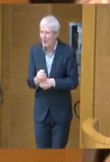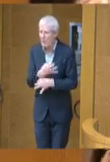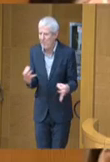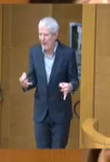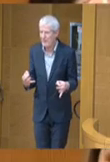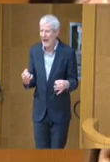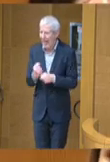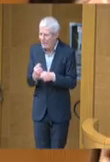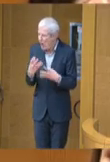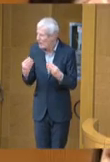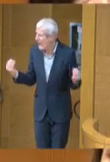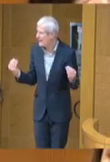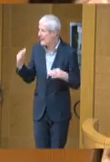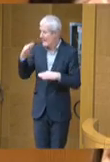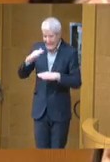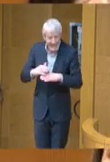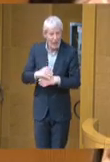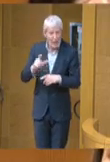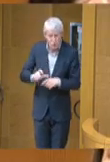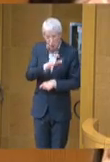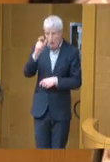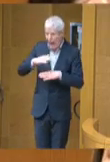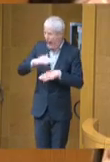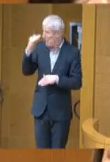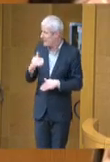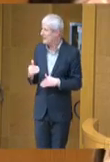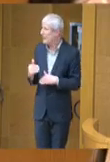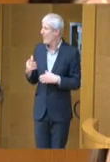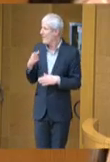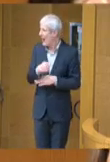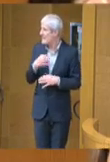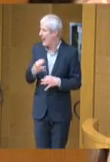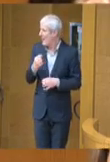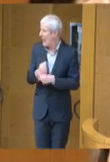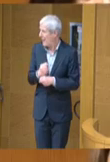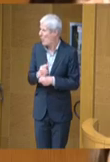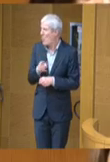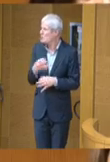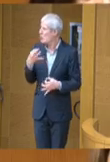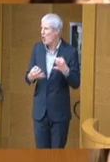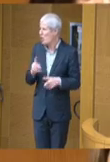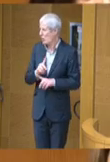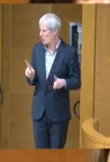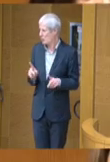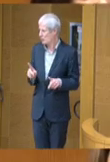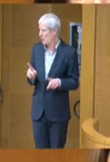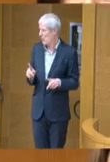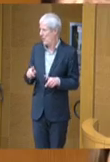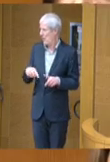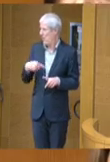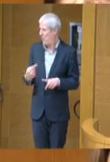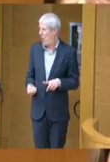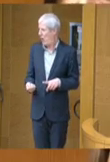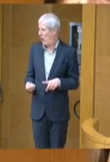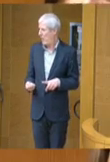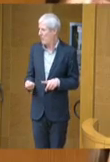lavora tanto, si sveglia la mattina, prende il treno e va a lavorare. Questo non è giusto, signore. Poi io vorrei sapere, per